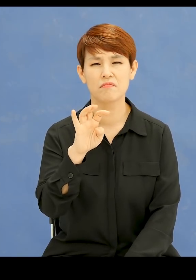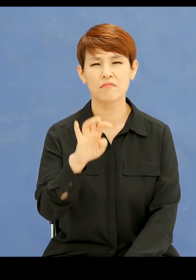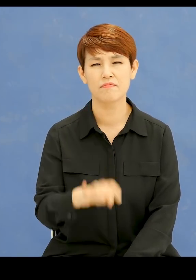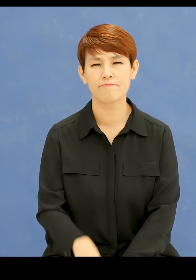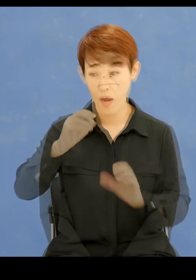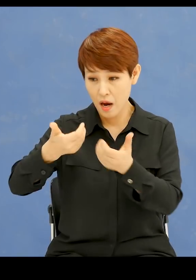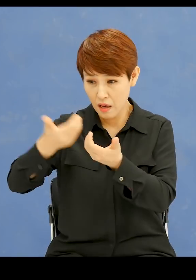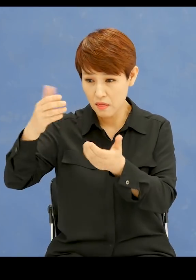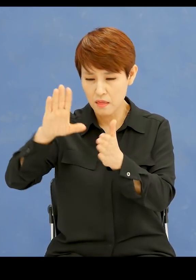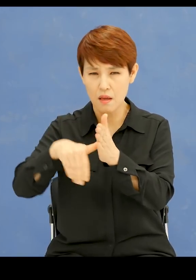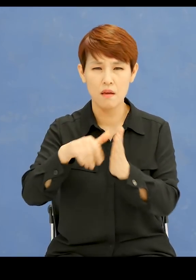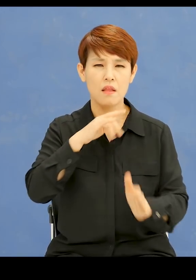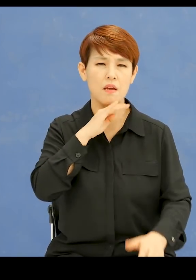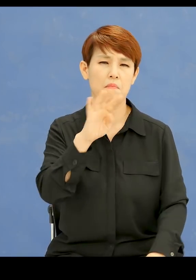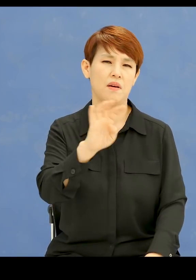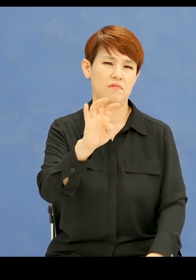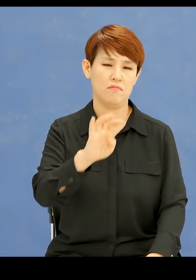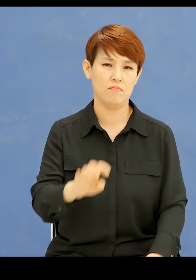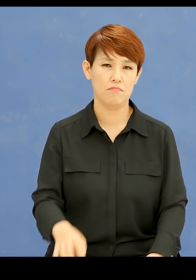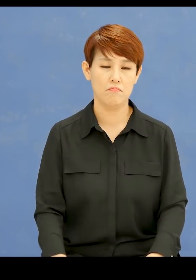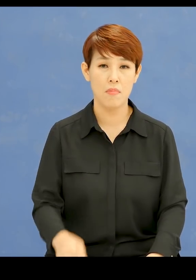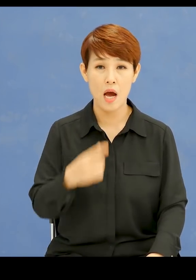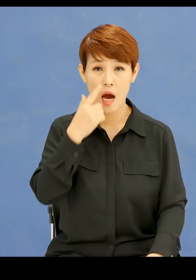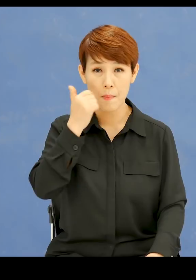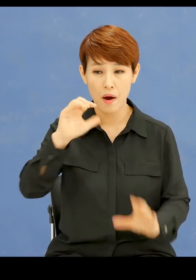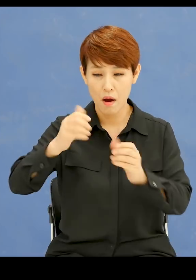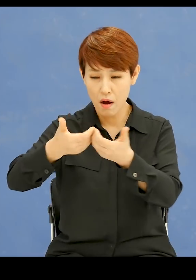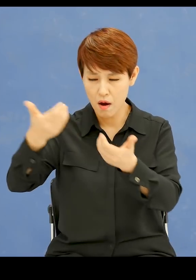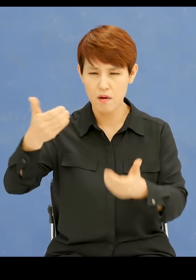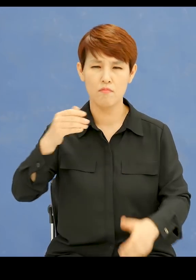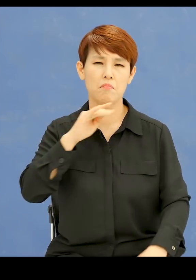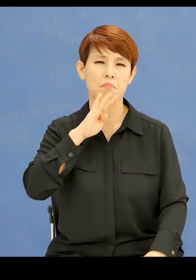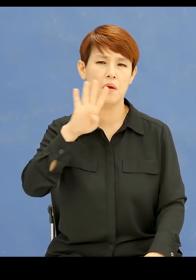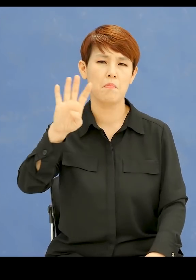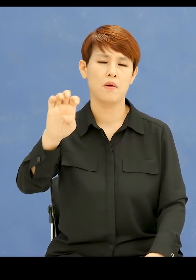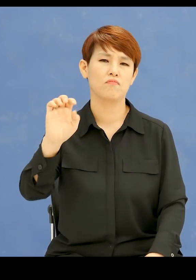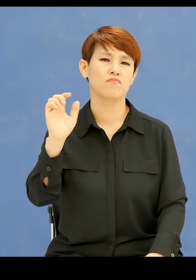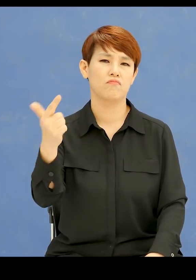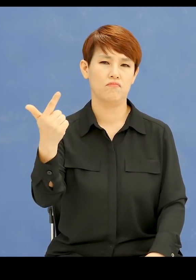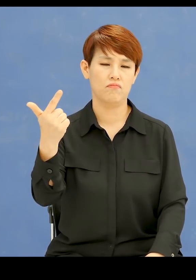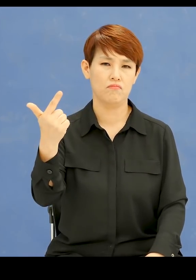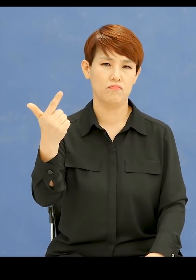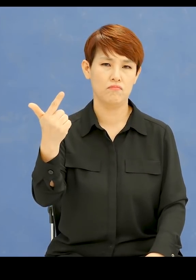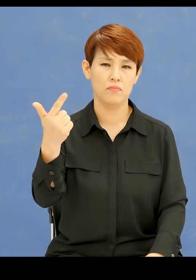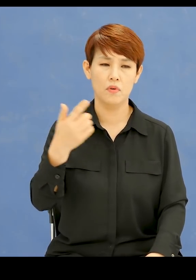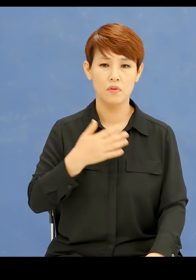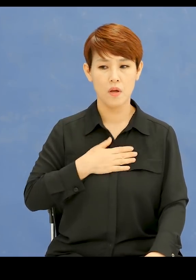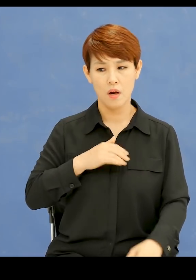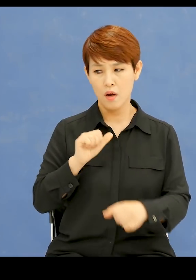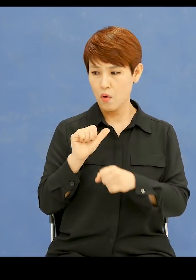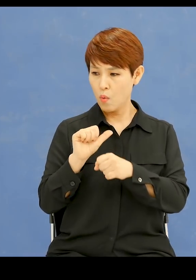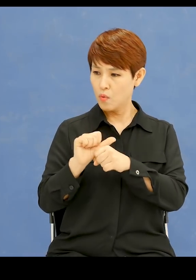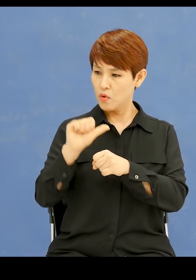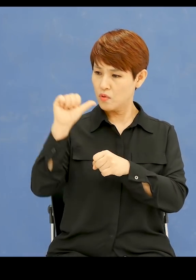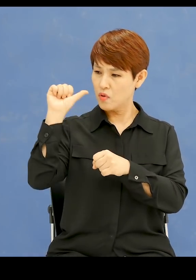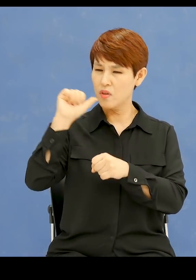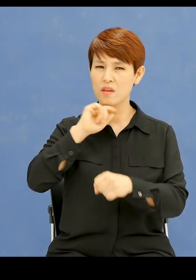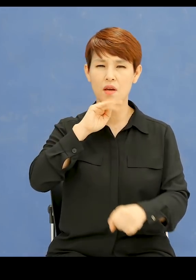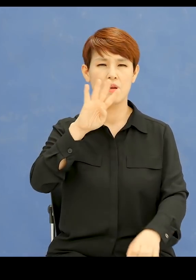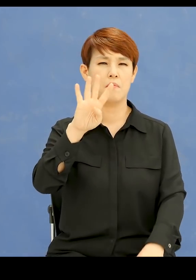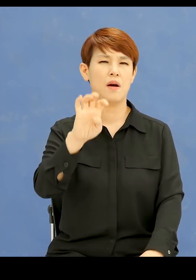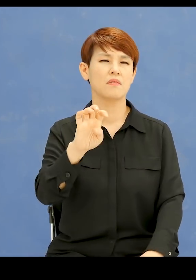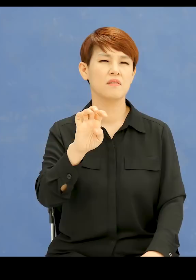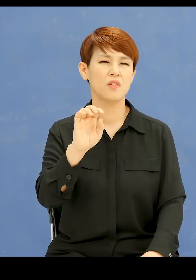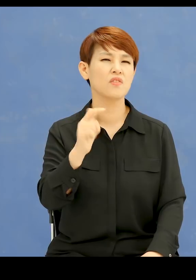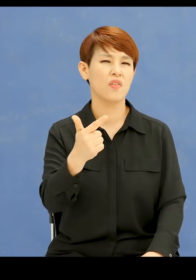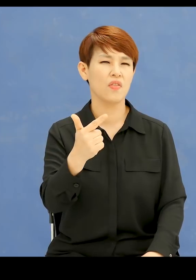그런 일들을 겪은 거고 아버지는 46살에 돌아가신 거예요. 제가 5년 전에가 46인데 제가 46